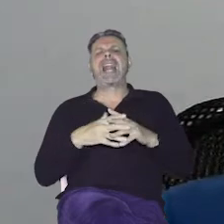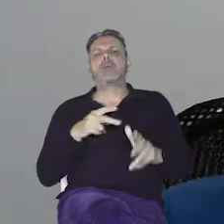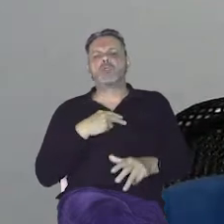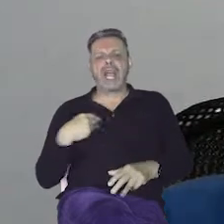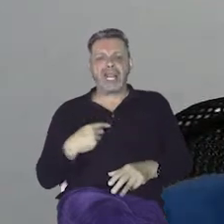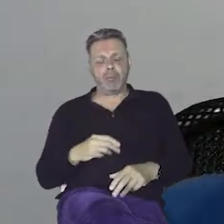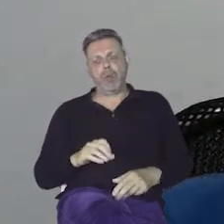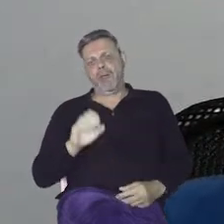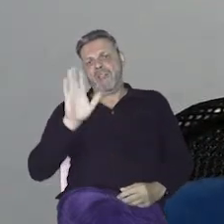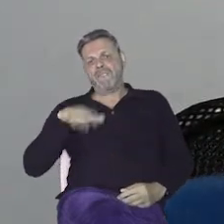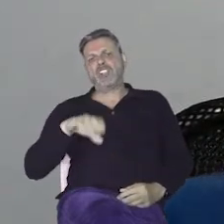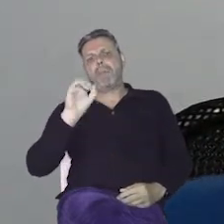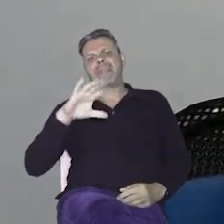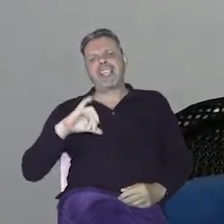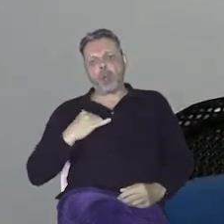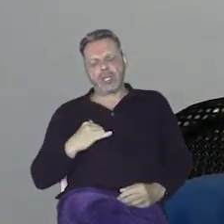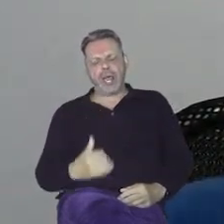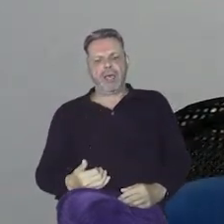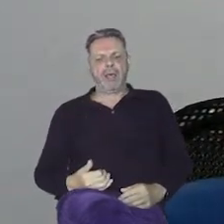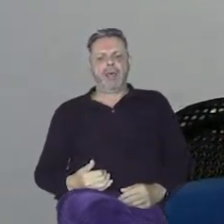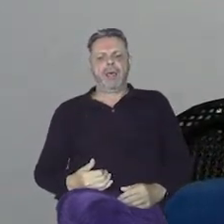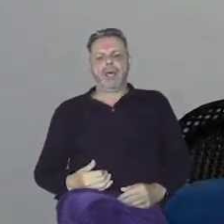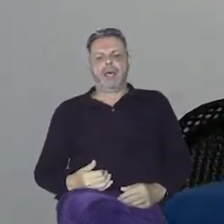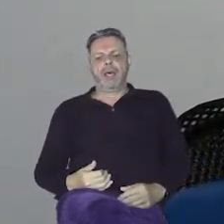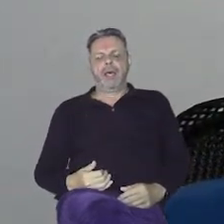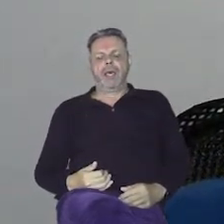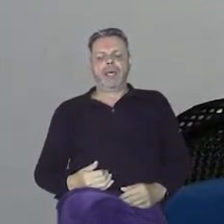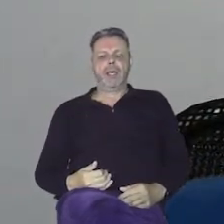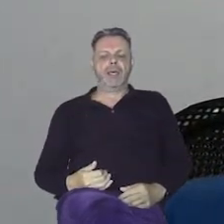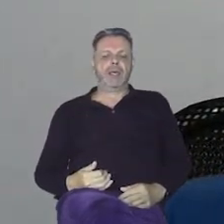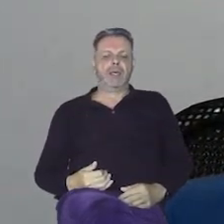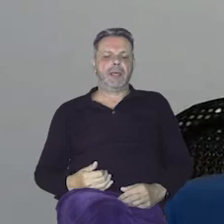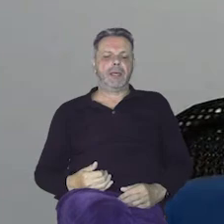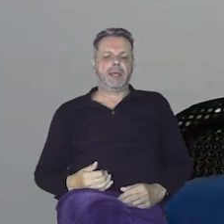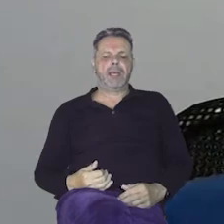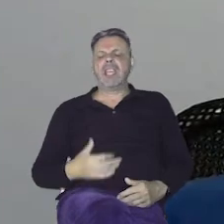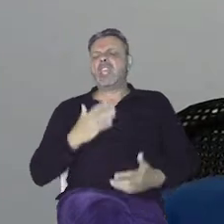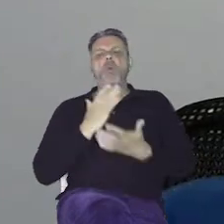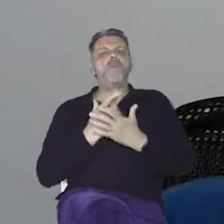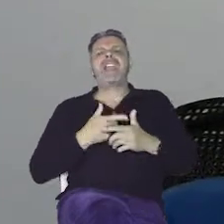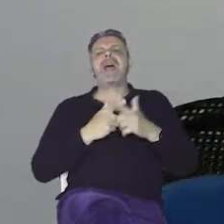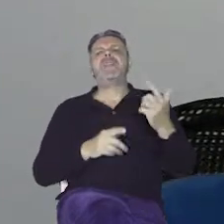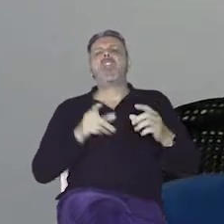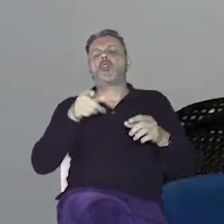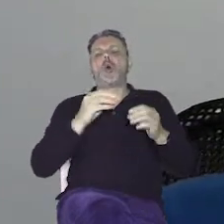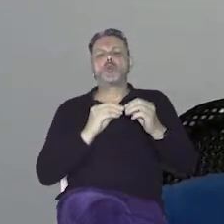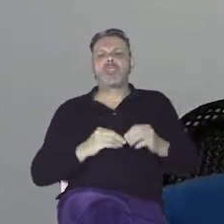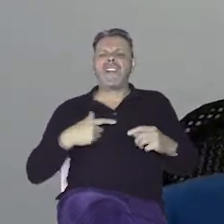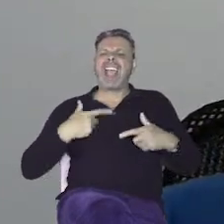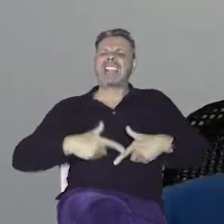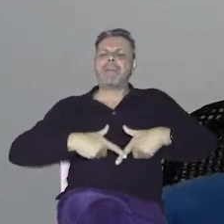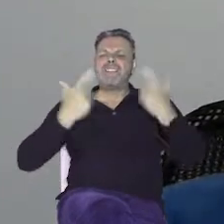nekih 15 godina, što kao prvi čovjek, drugi, treći, ali sam dio toga sustava, svjesna sam